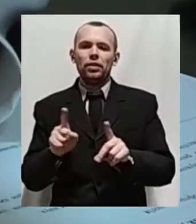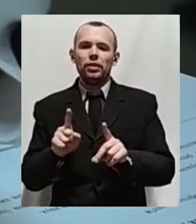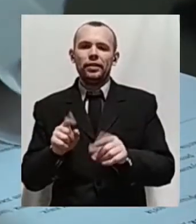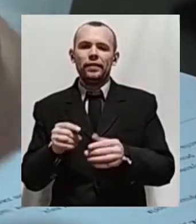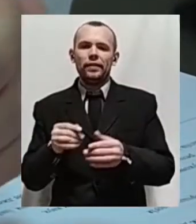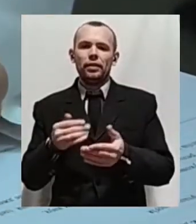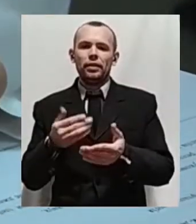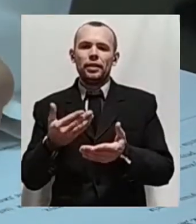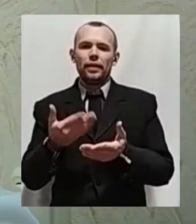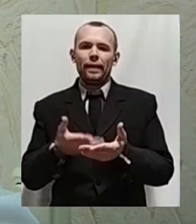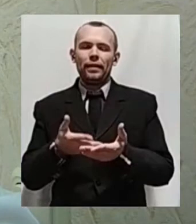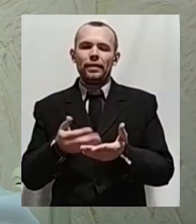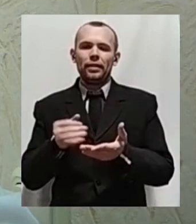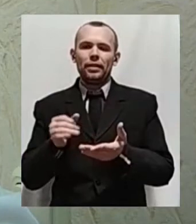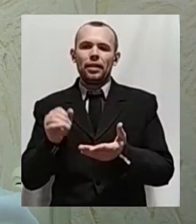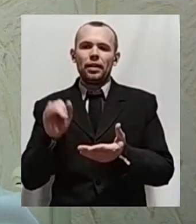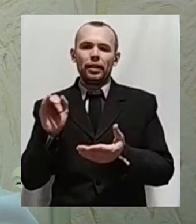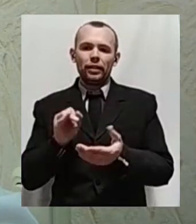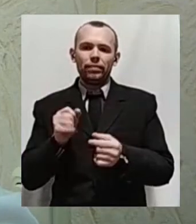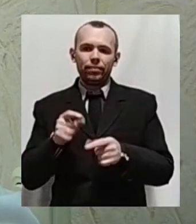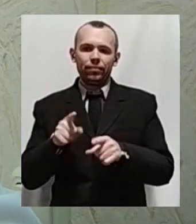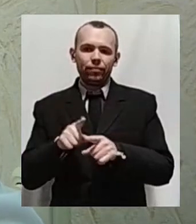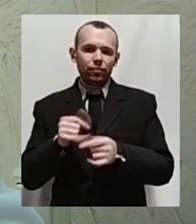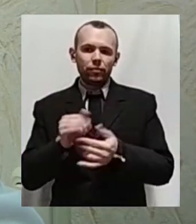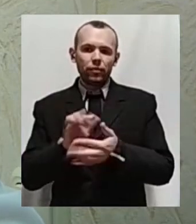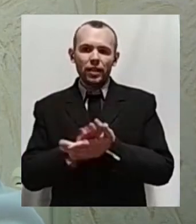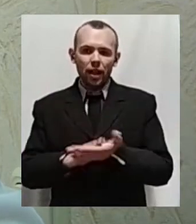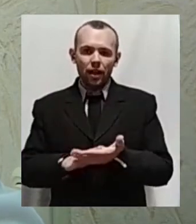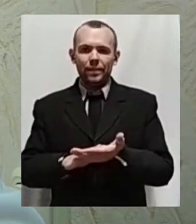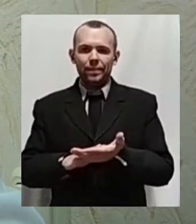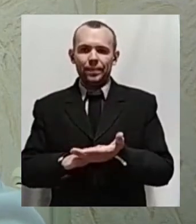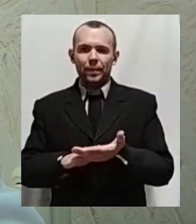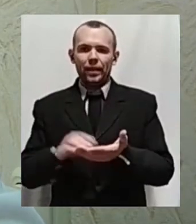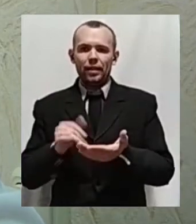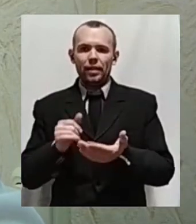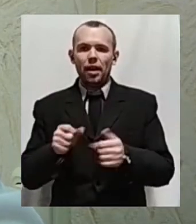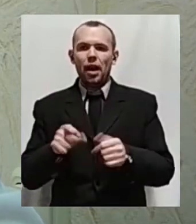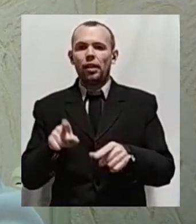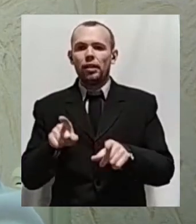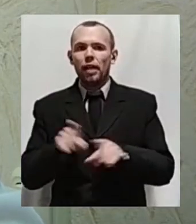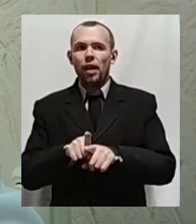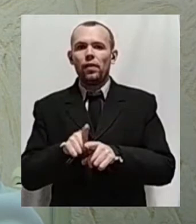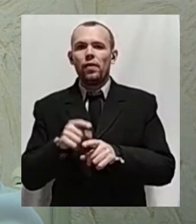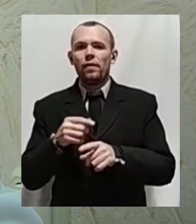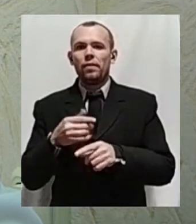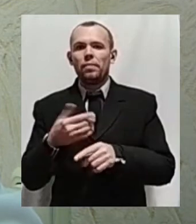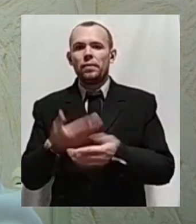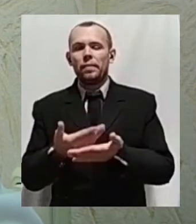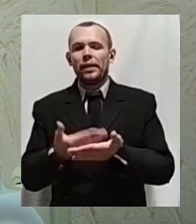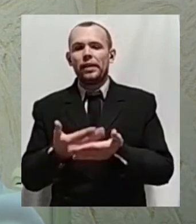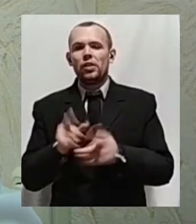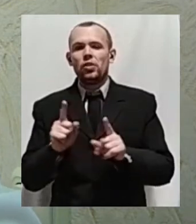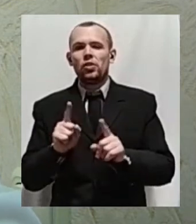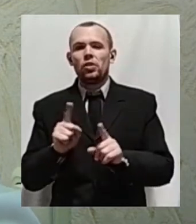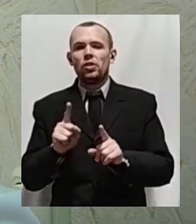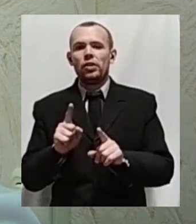операція в моїй практиці, мабуть, це буде невірно. А відповідальність просто була велика, коли